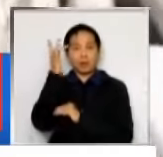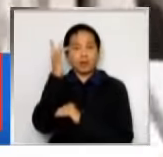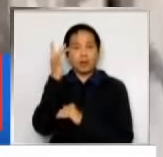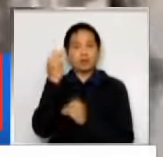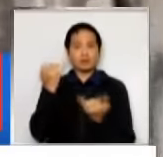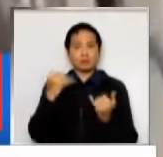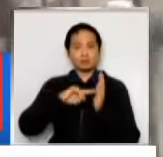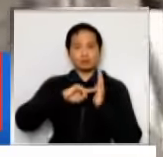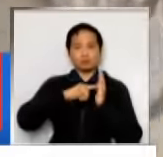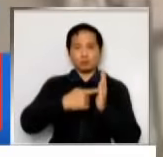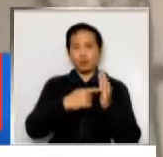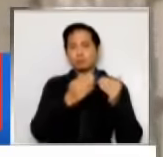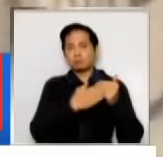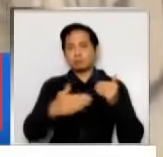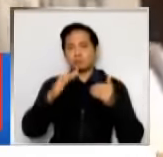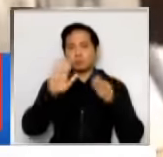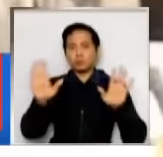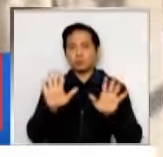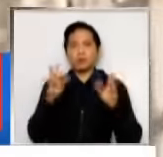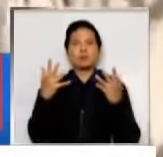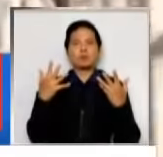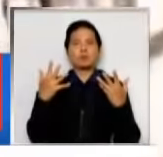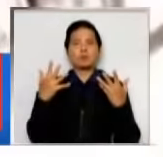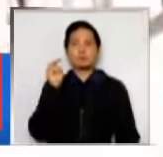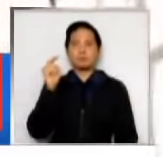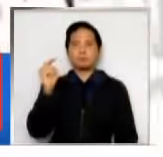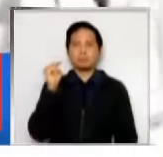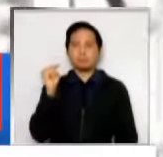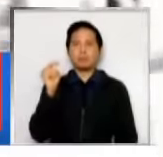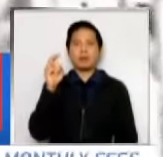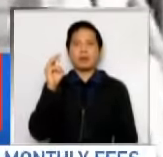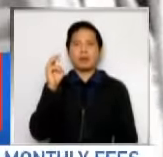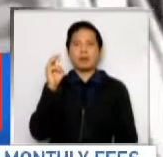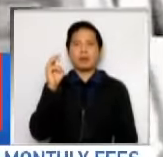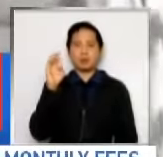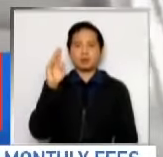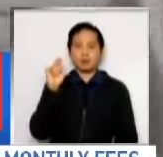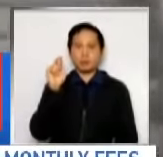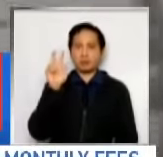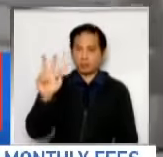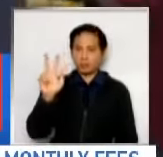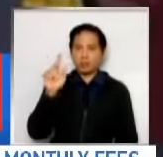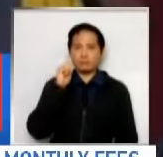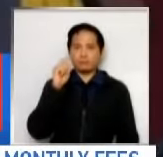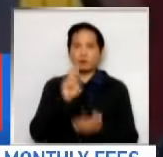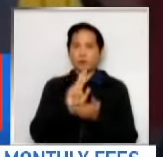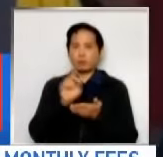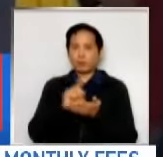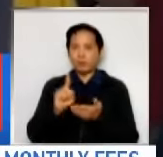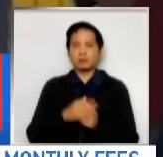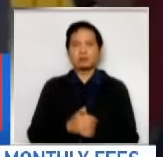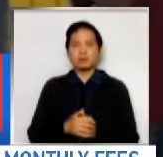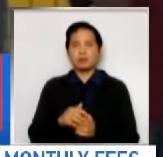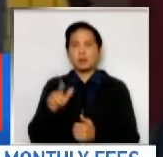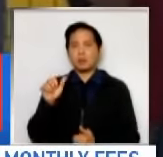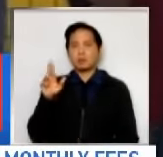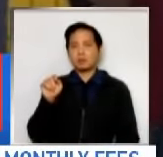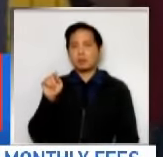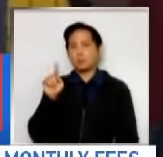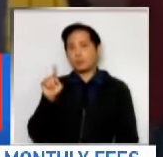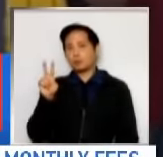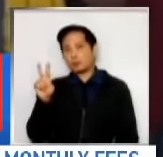walang MRT3 para sa maintenance shutdown ngayong Holy Week. Ang LRT1 at LRT2 tigil operasyon na rin muna simula